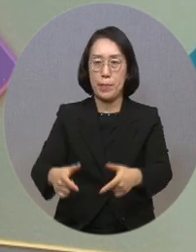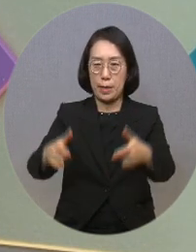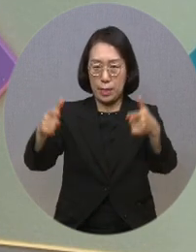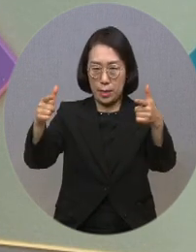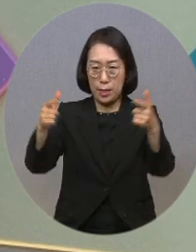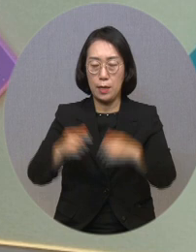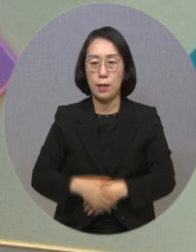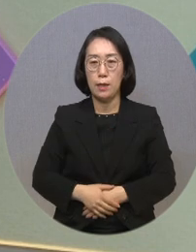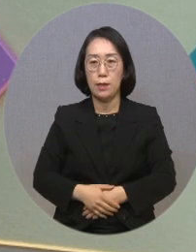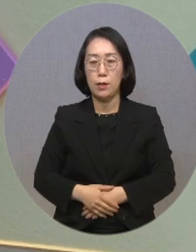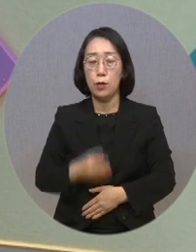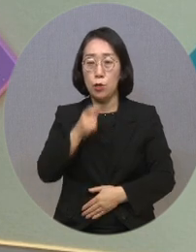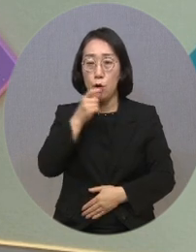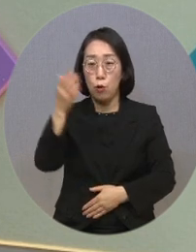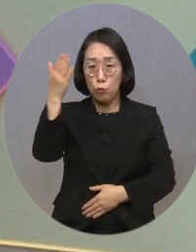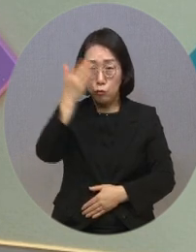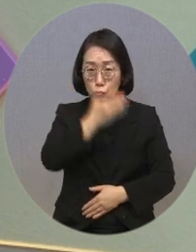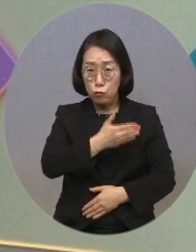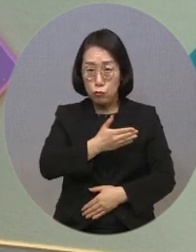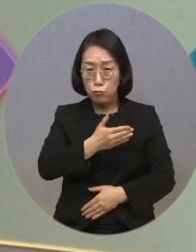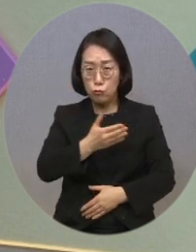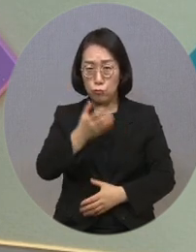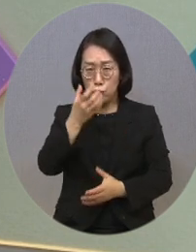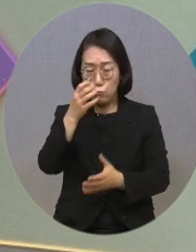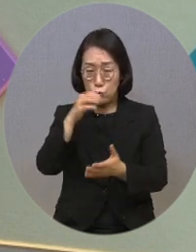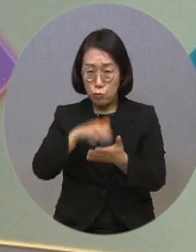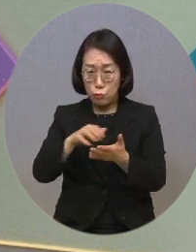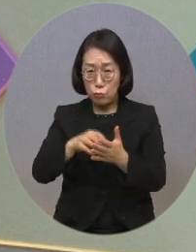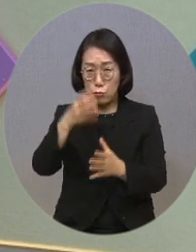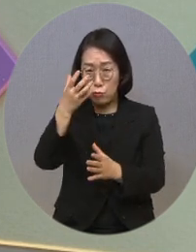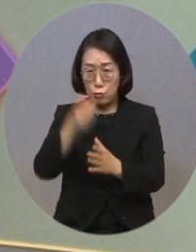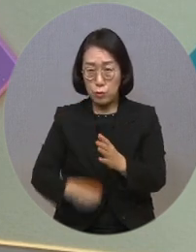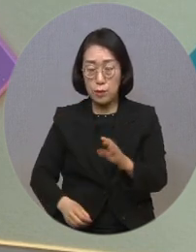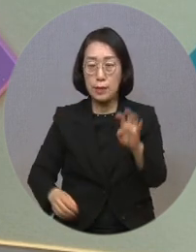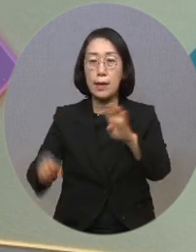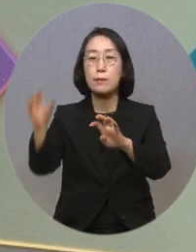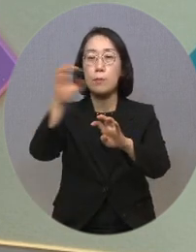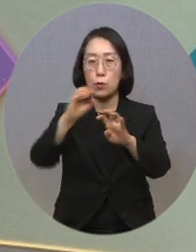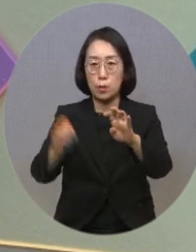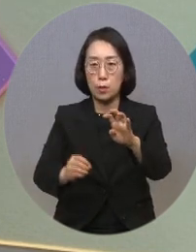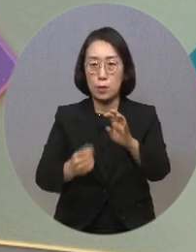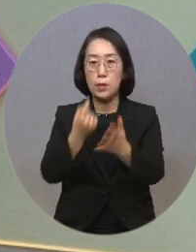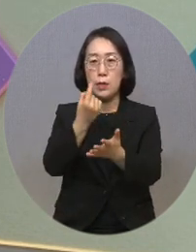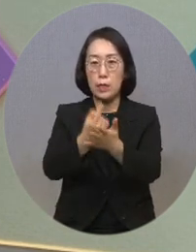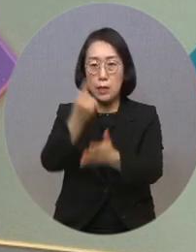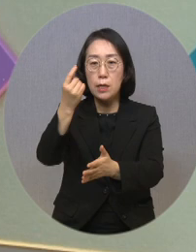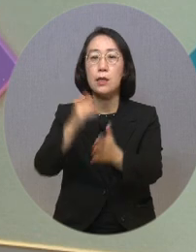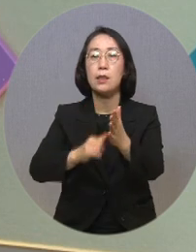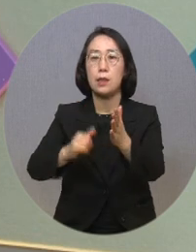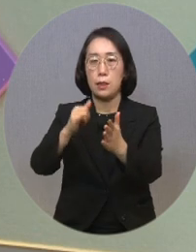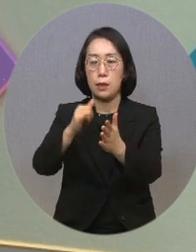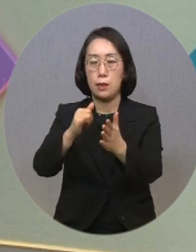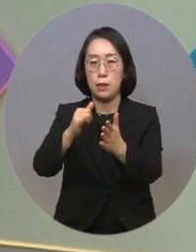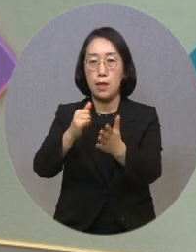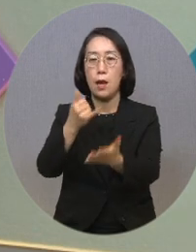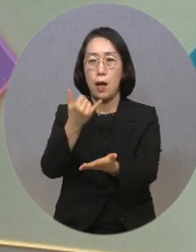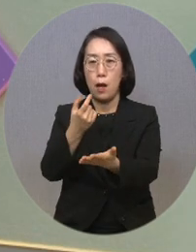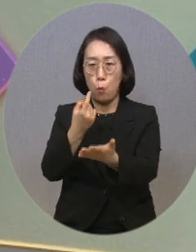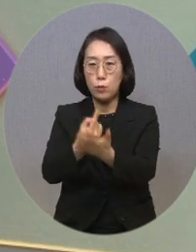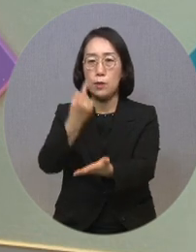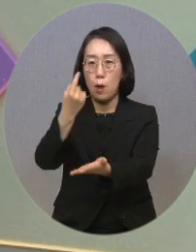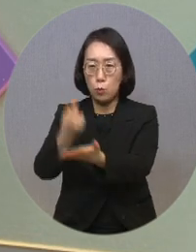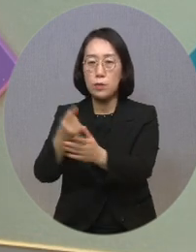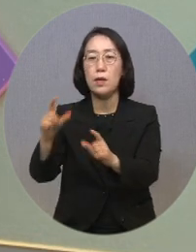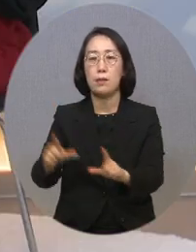여수시의 전 세대의 40% 정도가 1인 세대로 지금 구성이 돼 있다. 그런 40%? 예, 예, 예. 예. 그래서